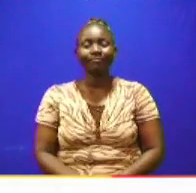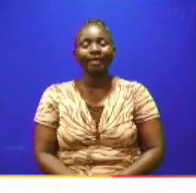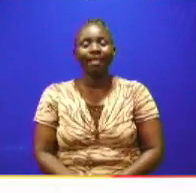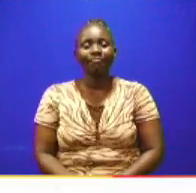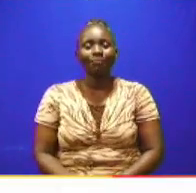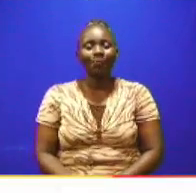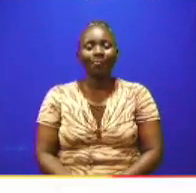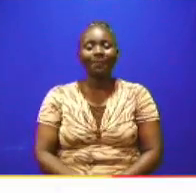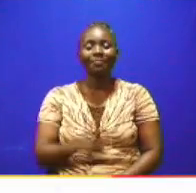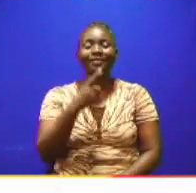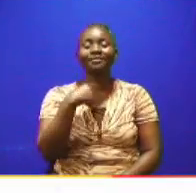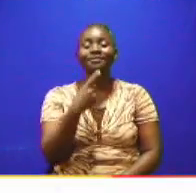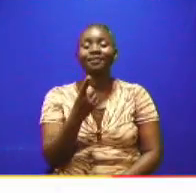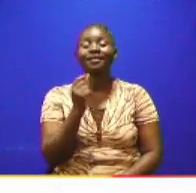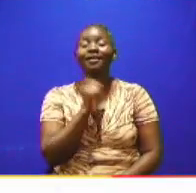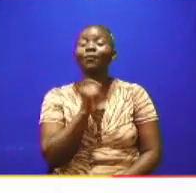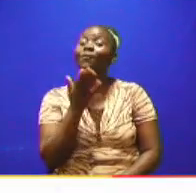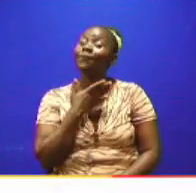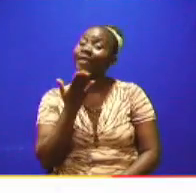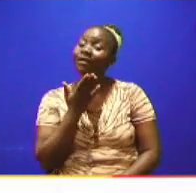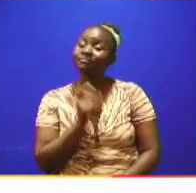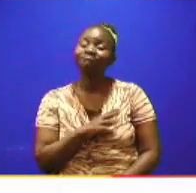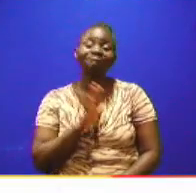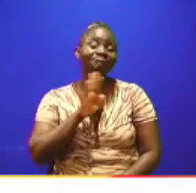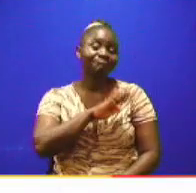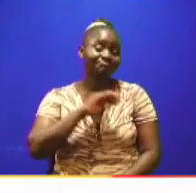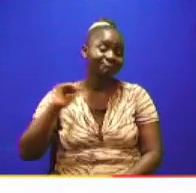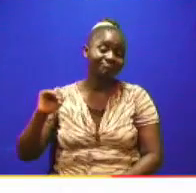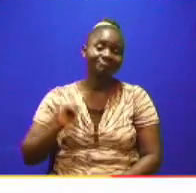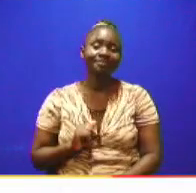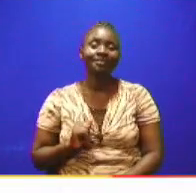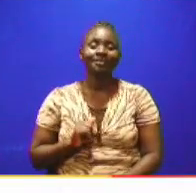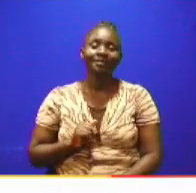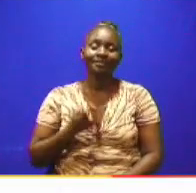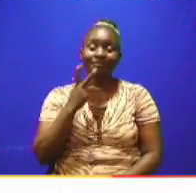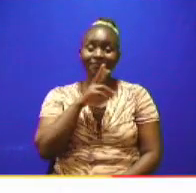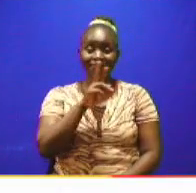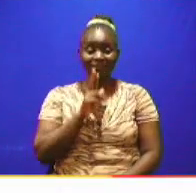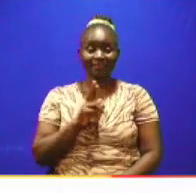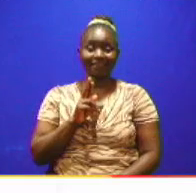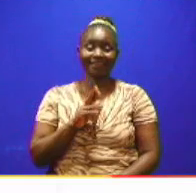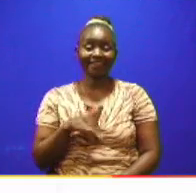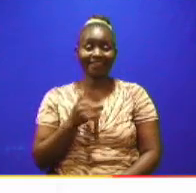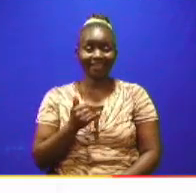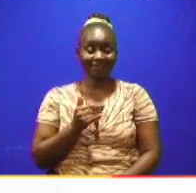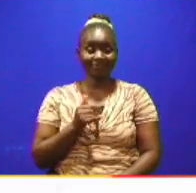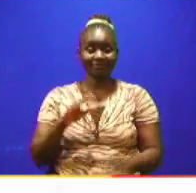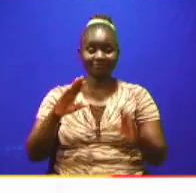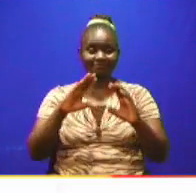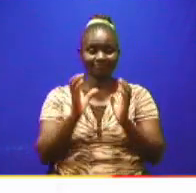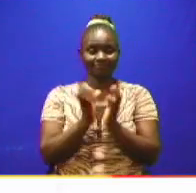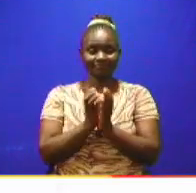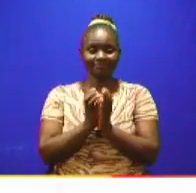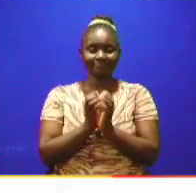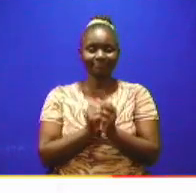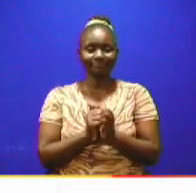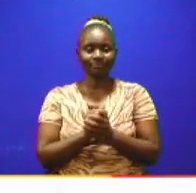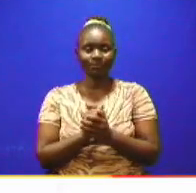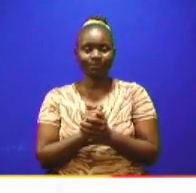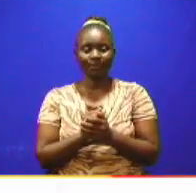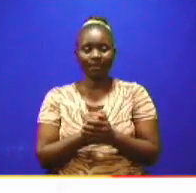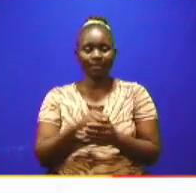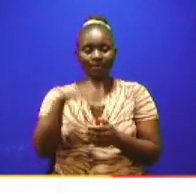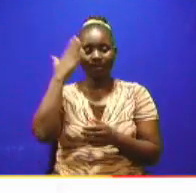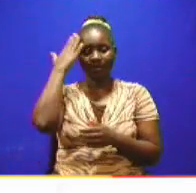Kisa agote yabana kaji ya gochia. Tali mangana. Nagotika na jumonu mwanchu mulikirelia. Ni gobono ekyo mbe kemo kema nye kanetebu